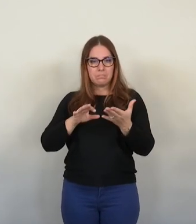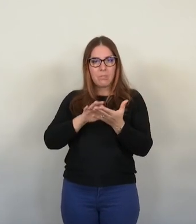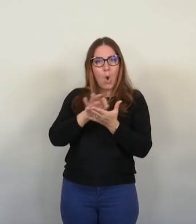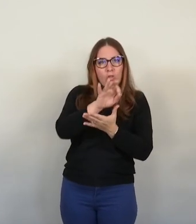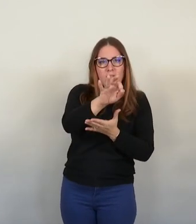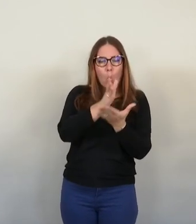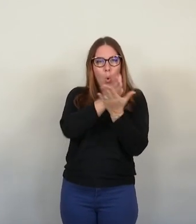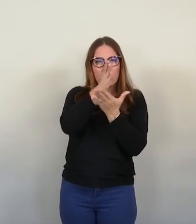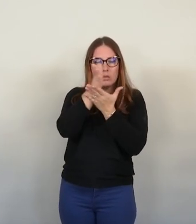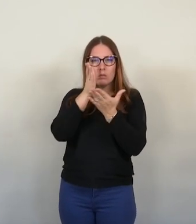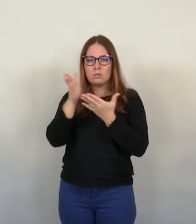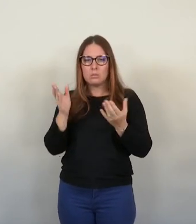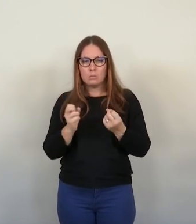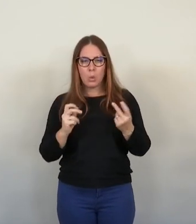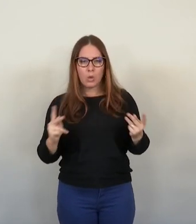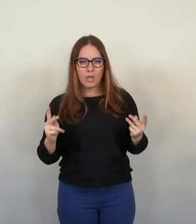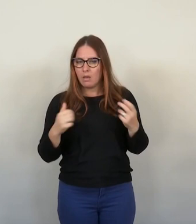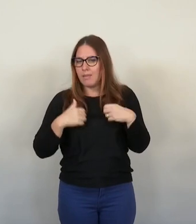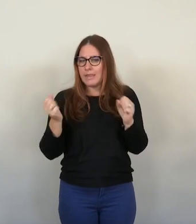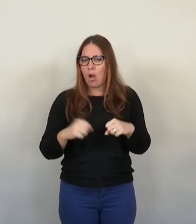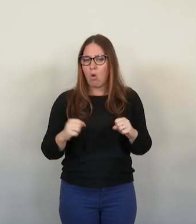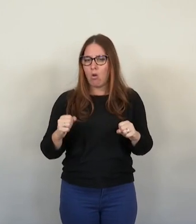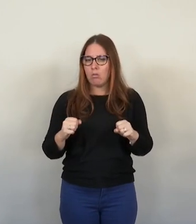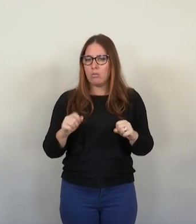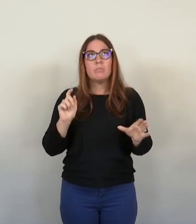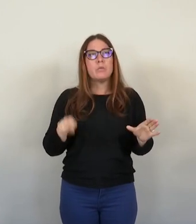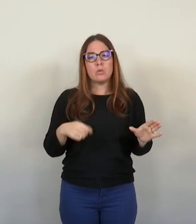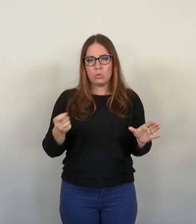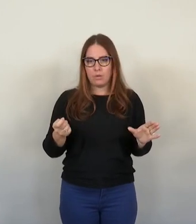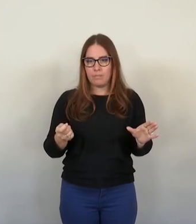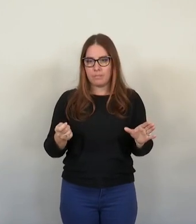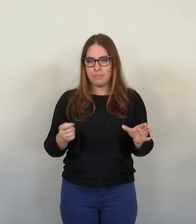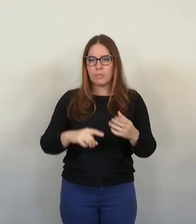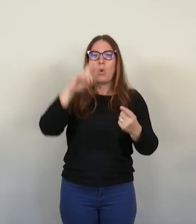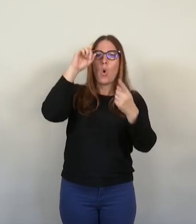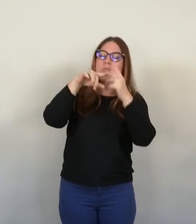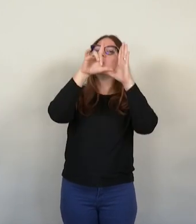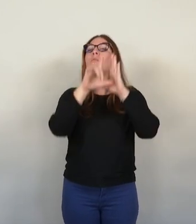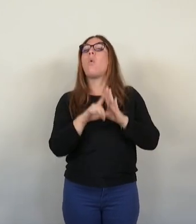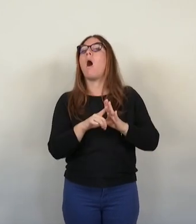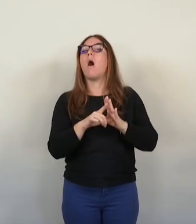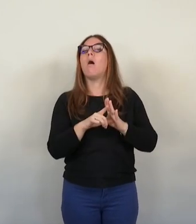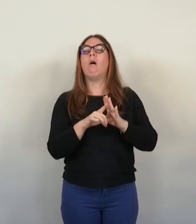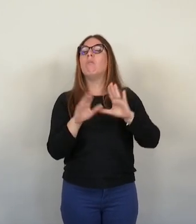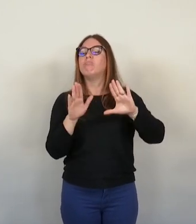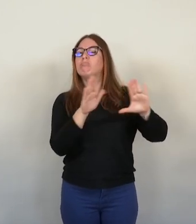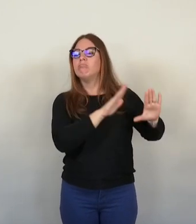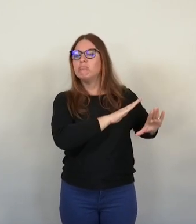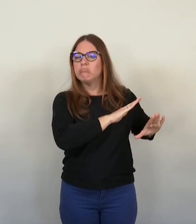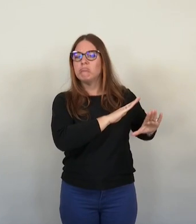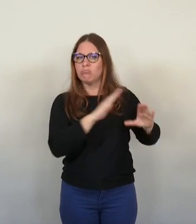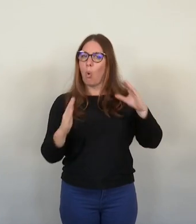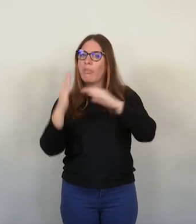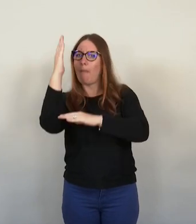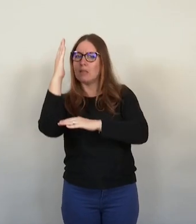sincèrement on la on les partage on ne peut que les partager au-delà des objectifs de la loi on va un peu au-delà